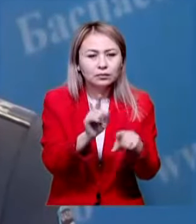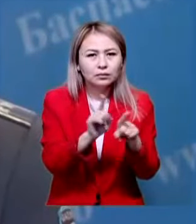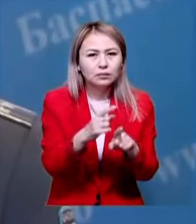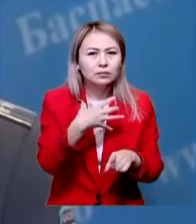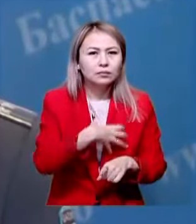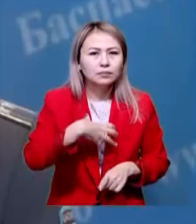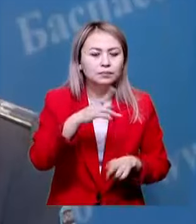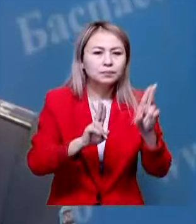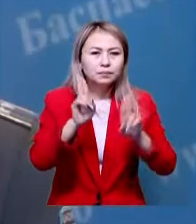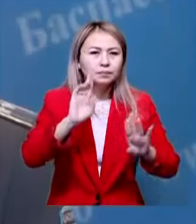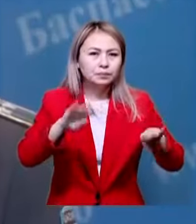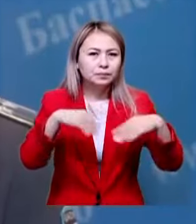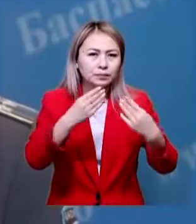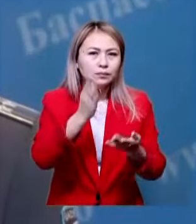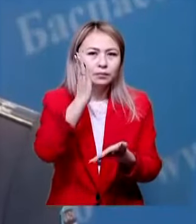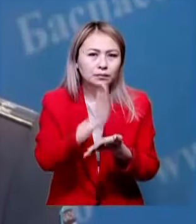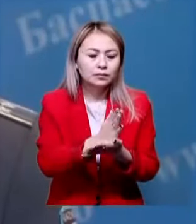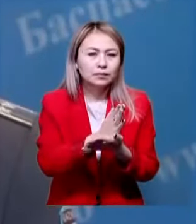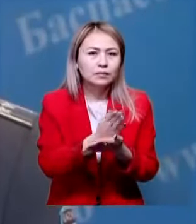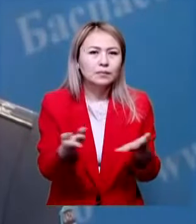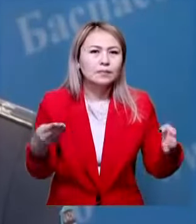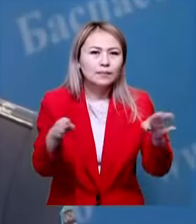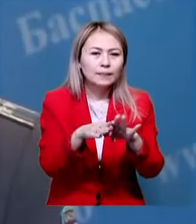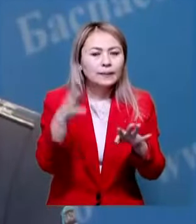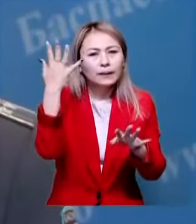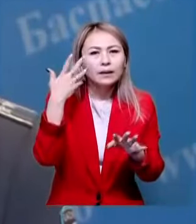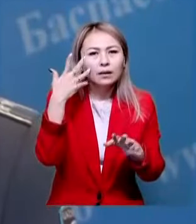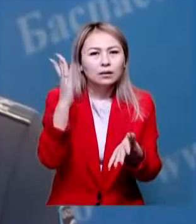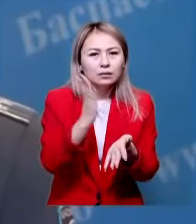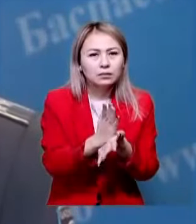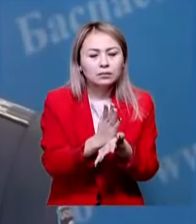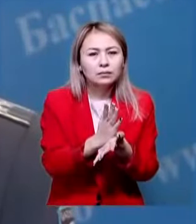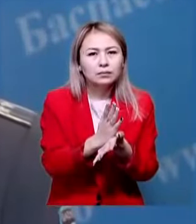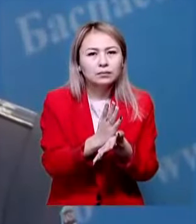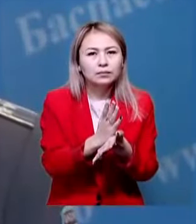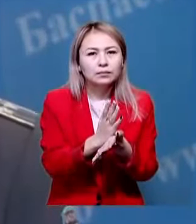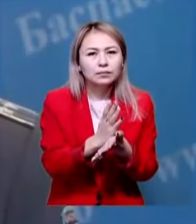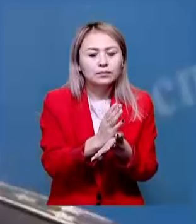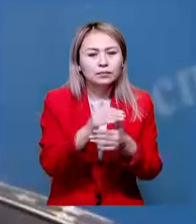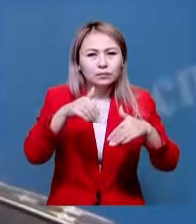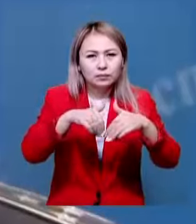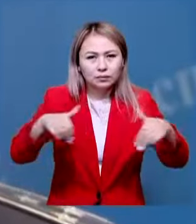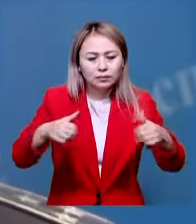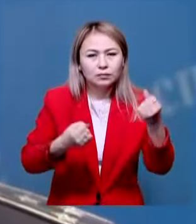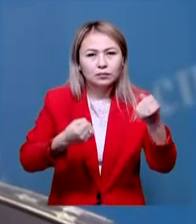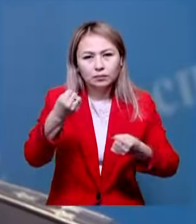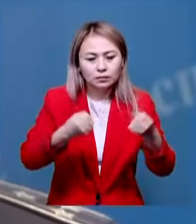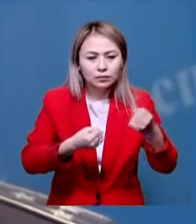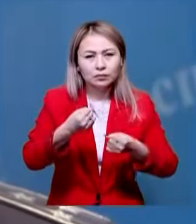негізгі нұсқама берілді. Осы іс-шара барысында саптық құрамдар